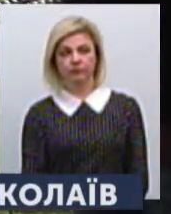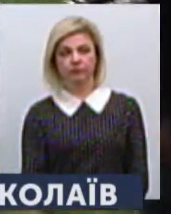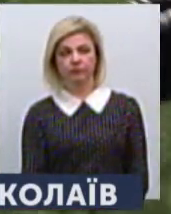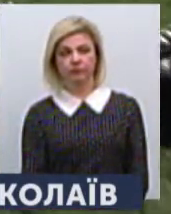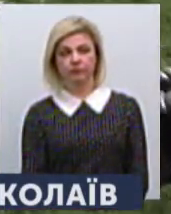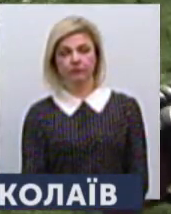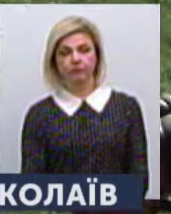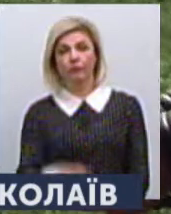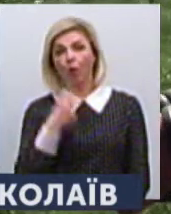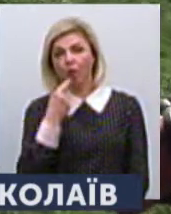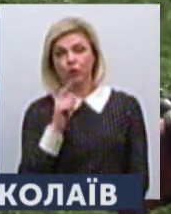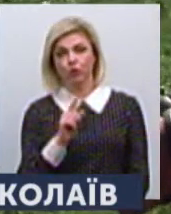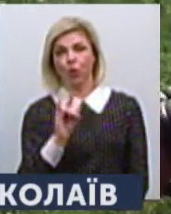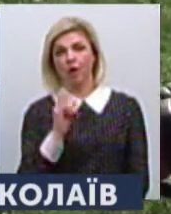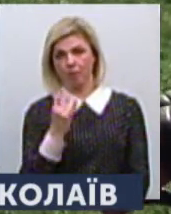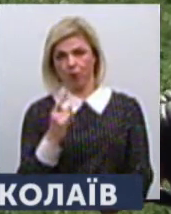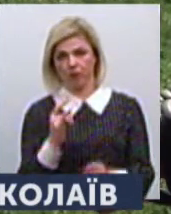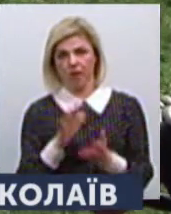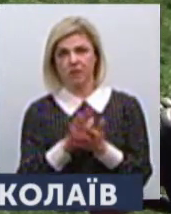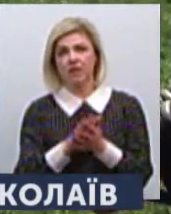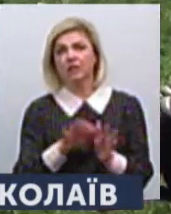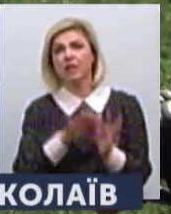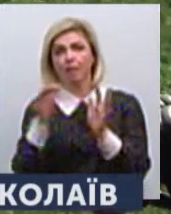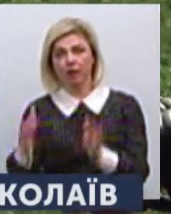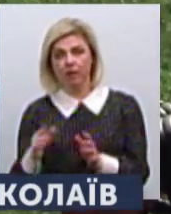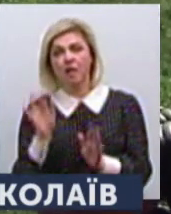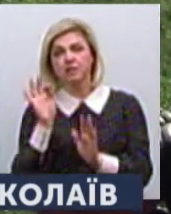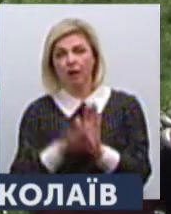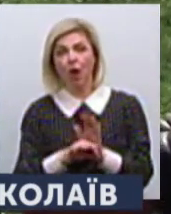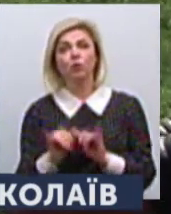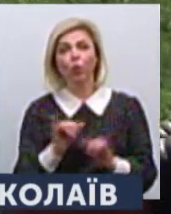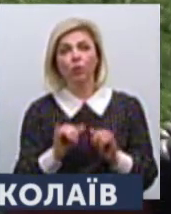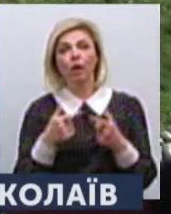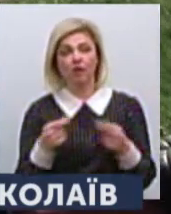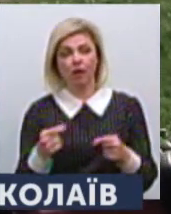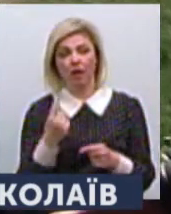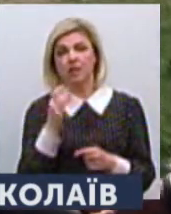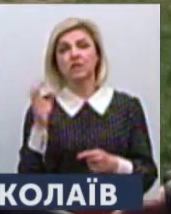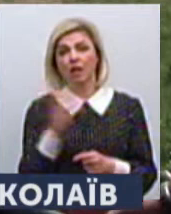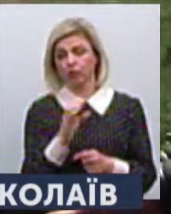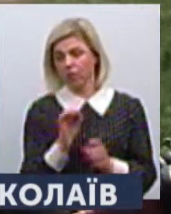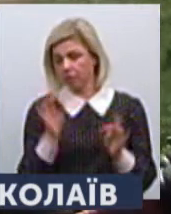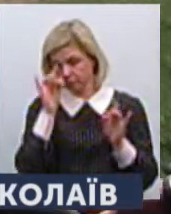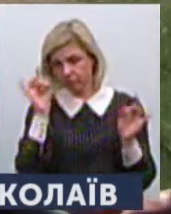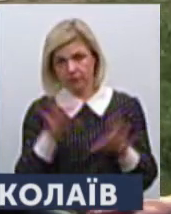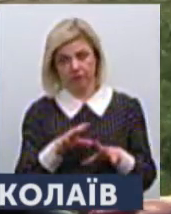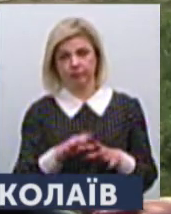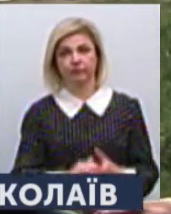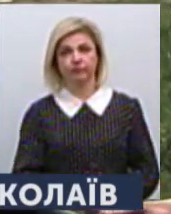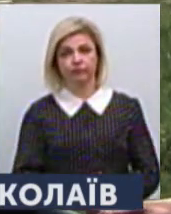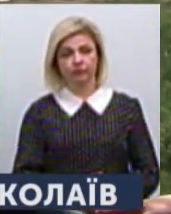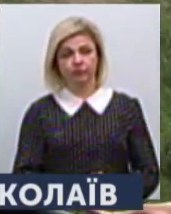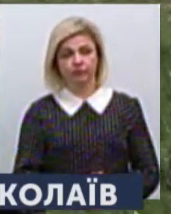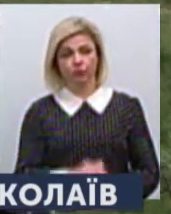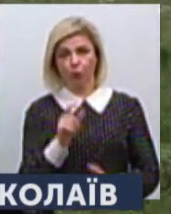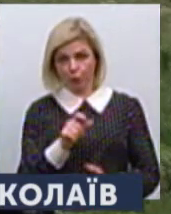Каже, дитину засипало. Та чоловік зразу лопату, куди, де, побігли вже все. В секунді діла, раптово, несподівано. Тобто вони